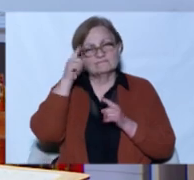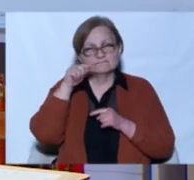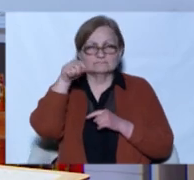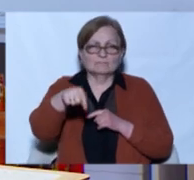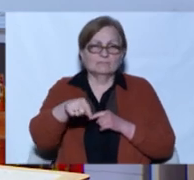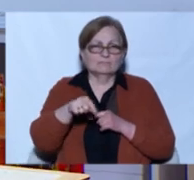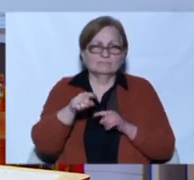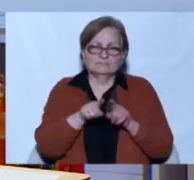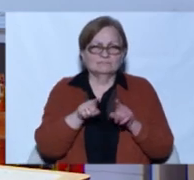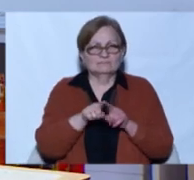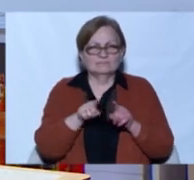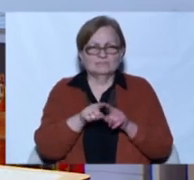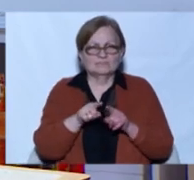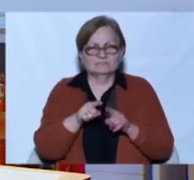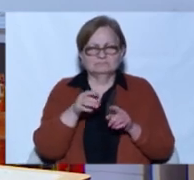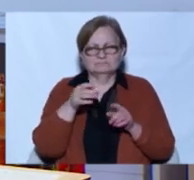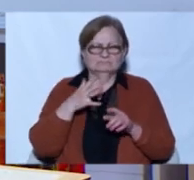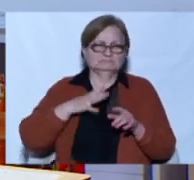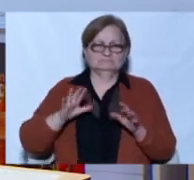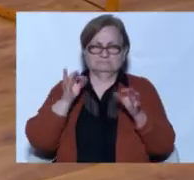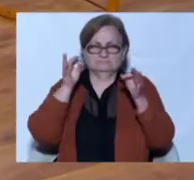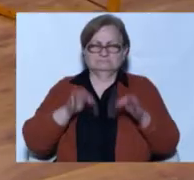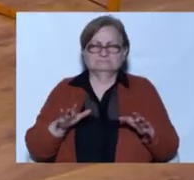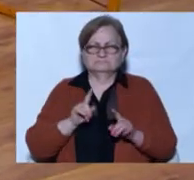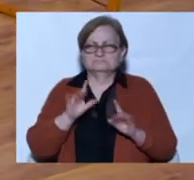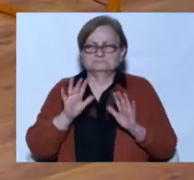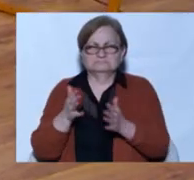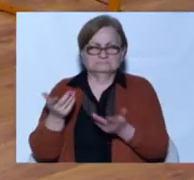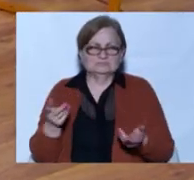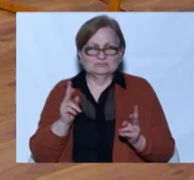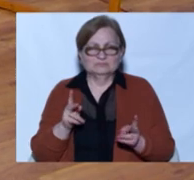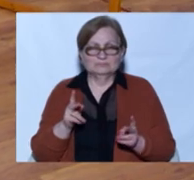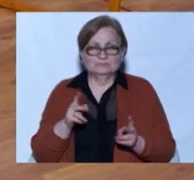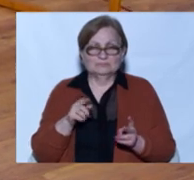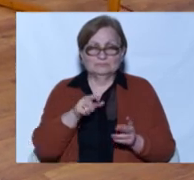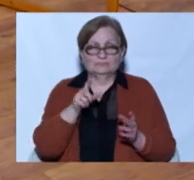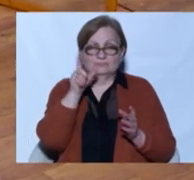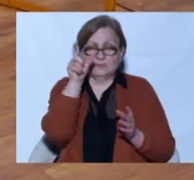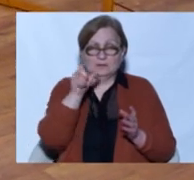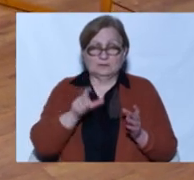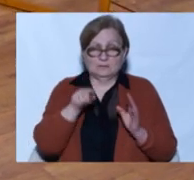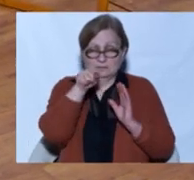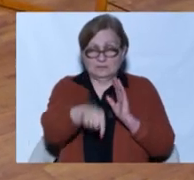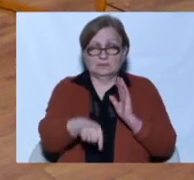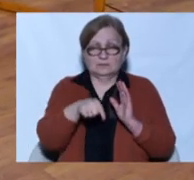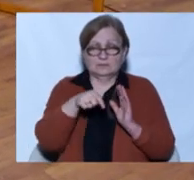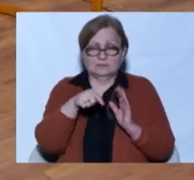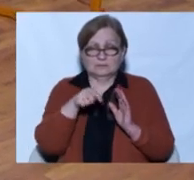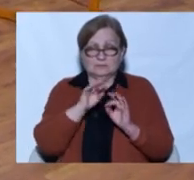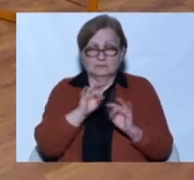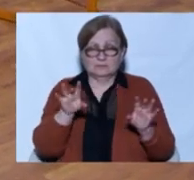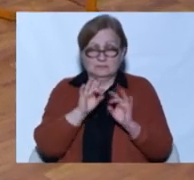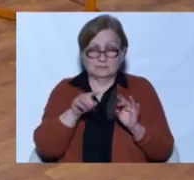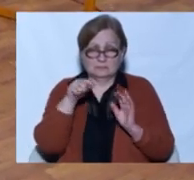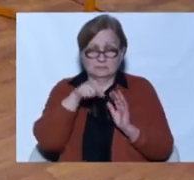იქ მაინც მოულოდნელი სიტუაცია დაგხვდეს. ტექსტიც, ლიტერატურული ნაწარმოებიც